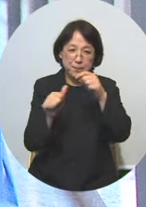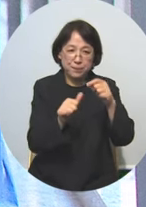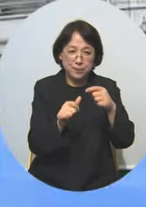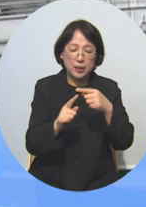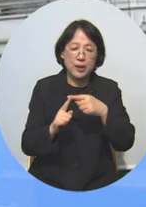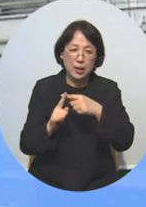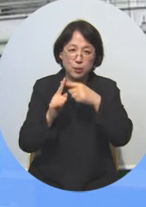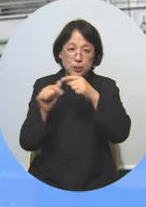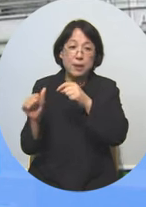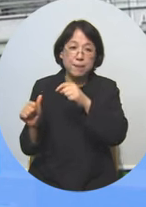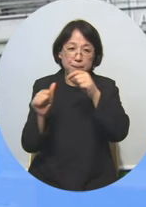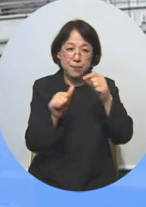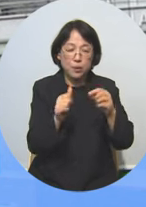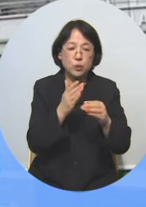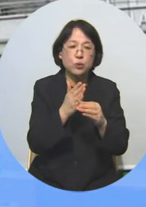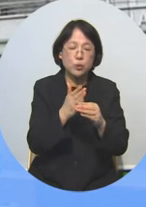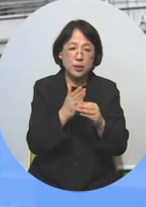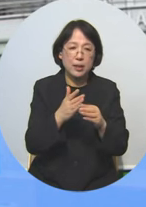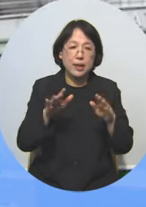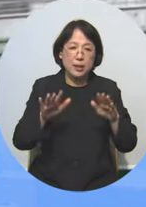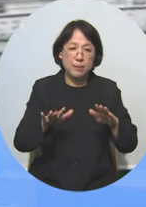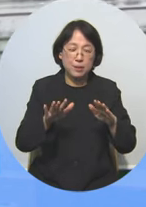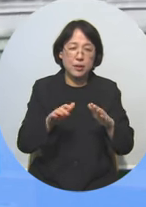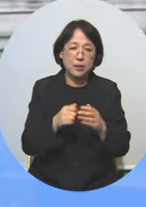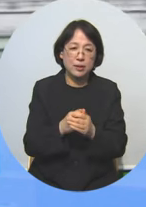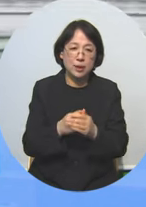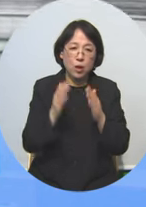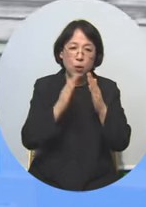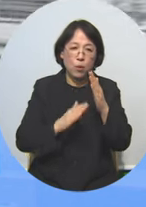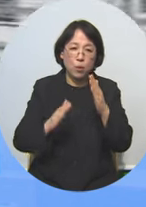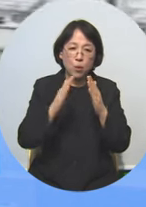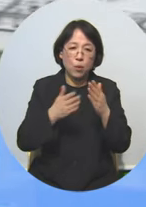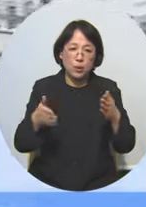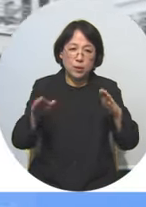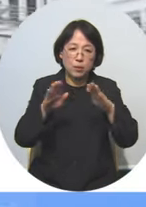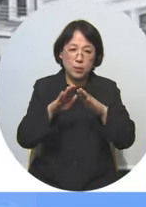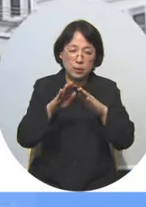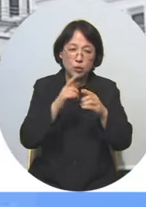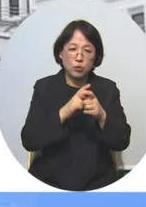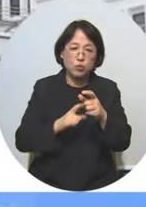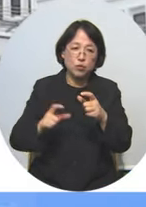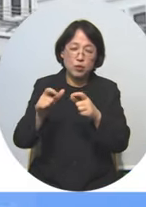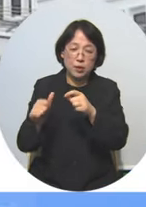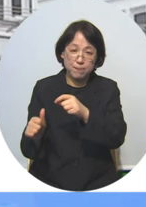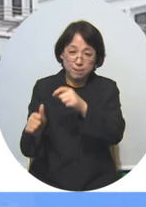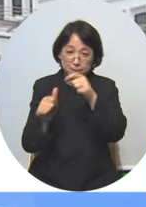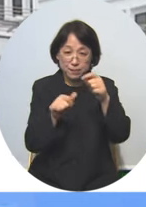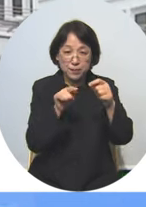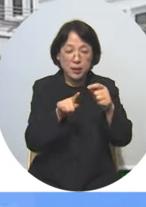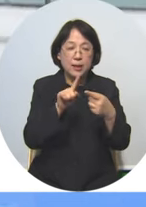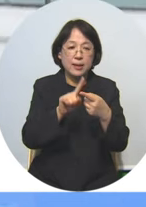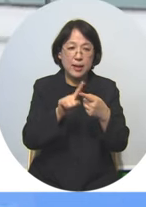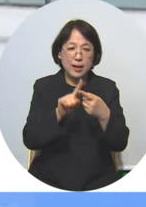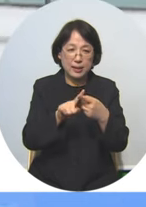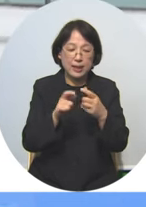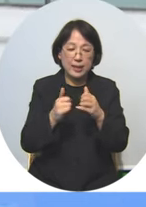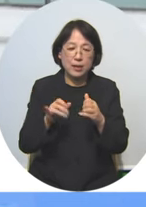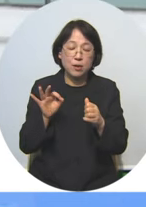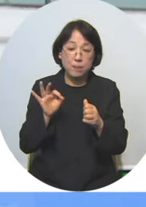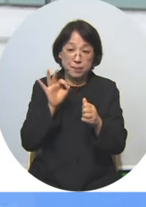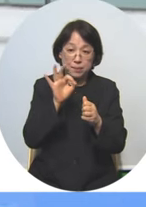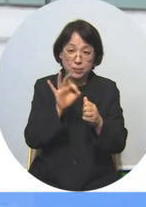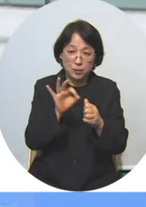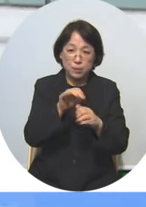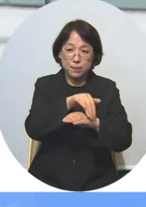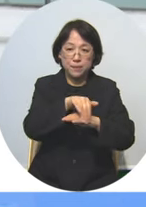이번에는 상급종합병원과 공공의료기관에서 추가 채용한 비상진료 신규 인력에 대한 인건비도 지원하기로